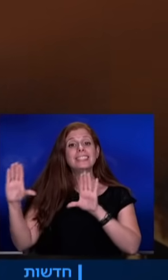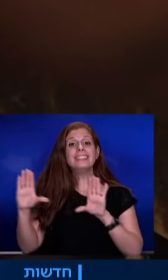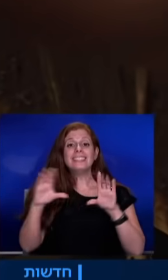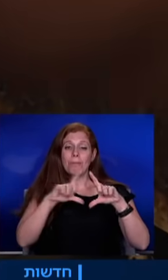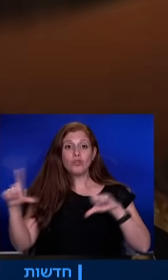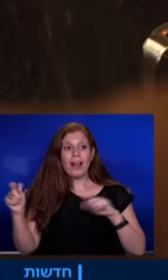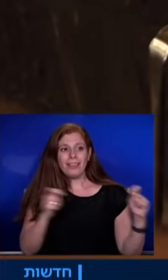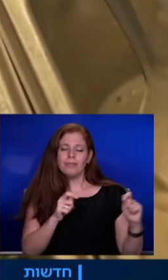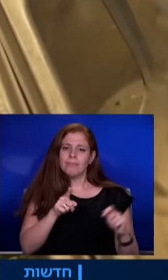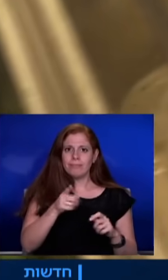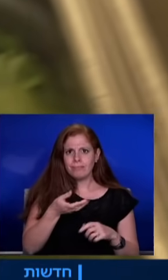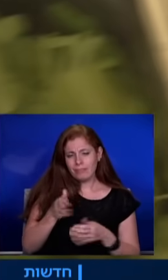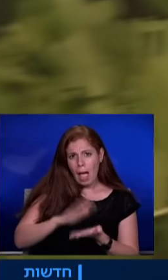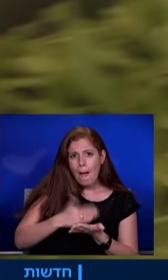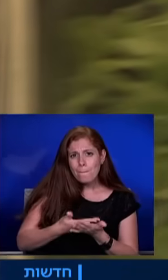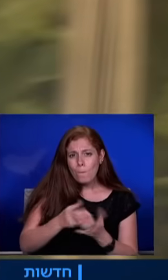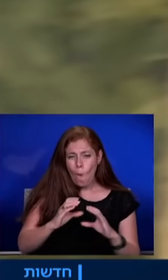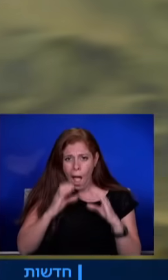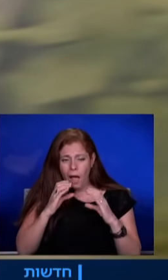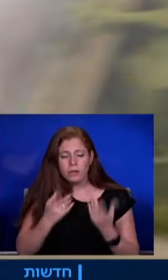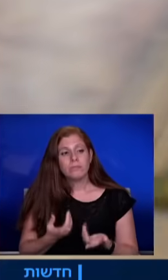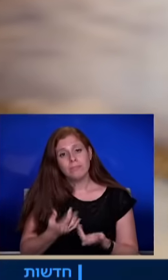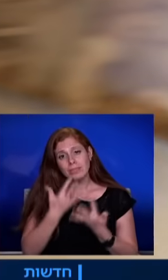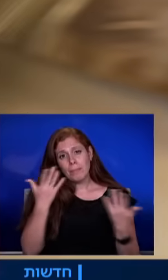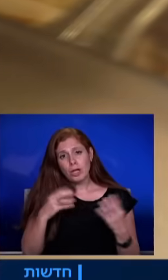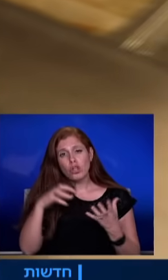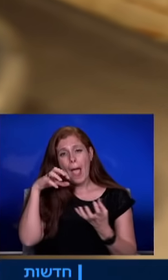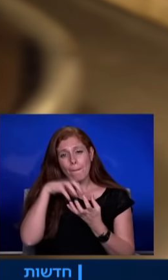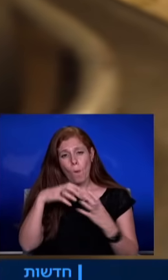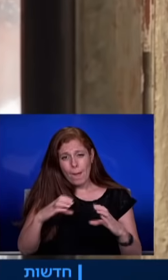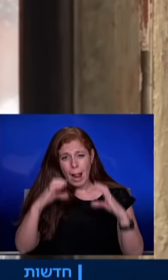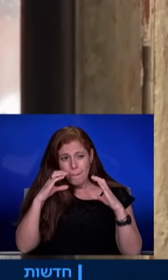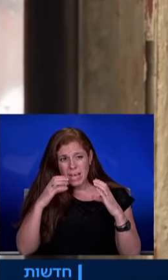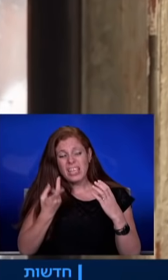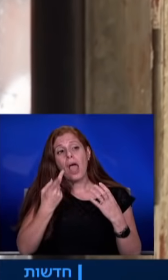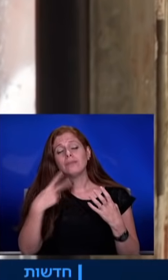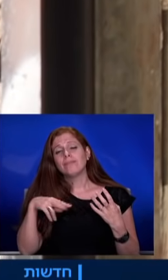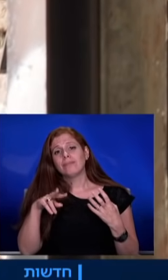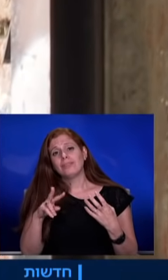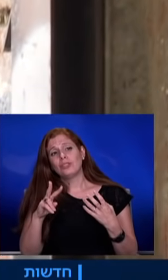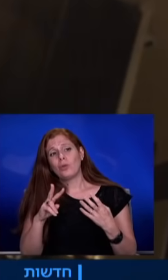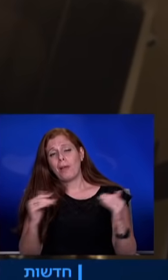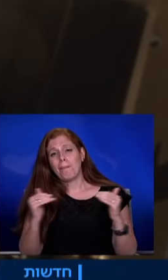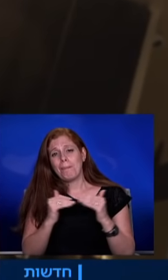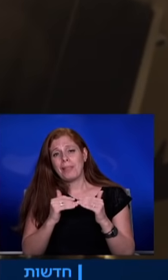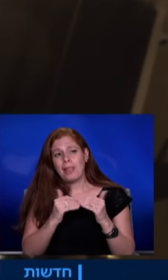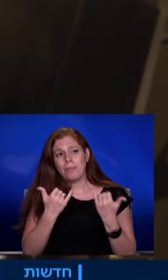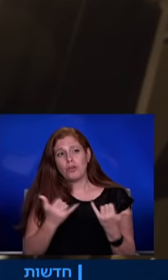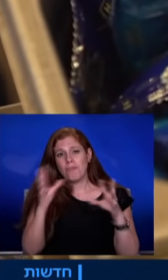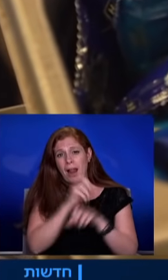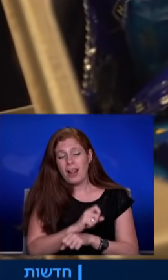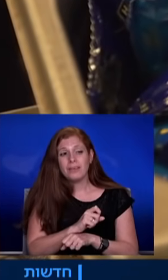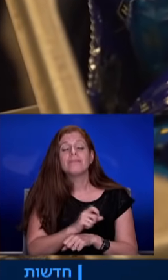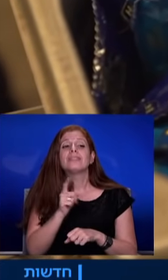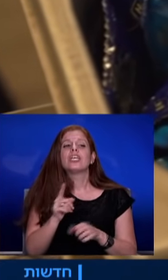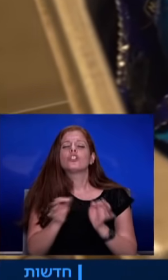המבורגר. כן, מתברר שהמבורגר בלחמניה זה יותר אוכל של לילה מאשר שיפוד בפיטה. לתובנה הזאת הגיע צחי כשהחלה